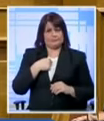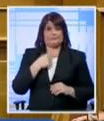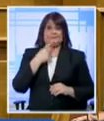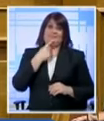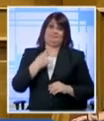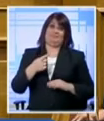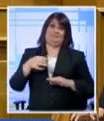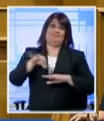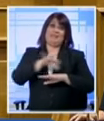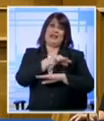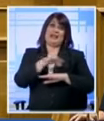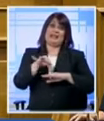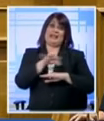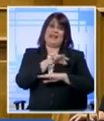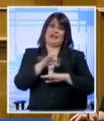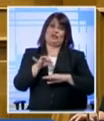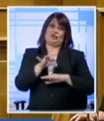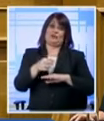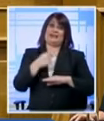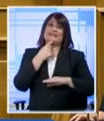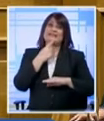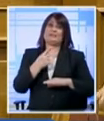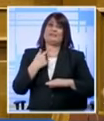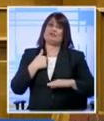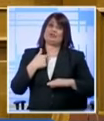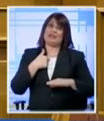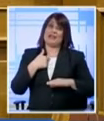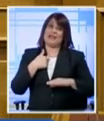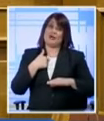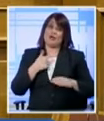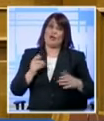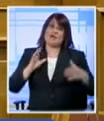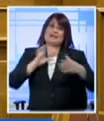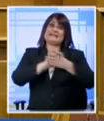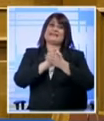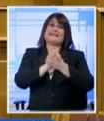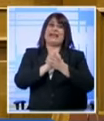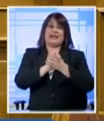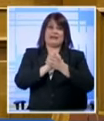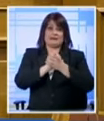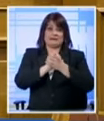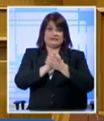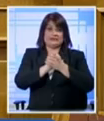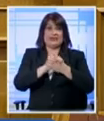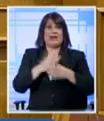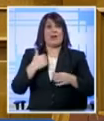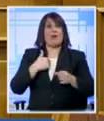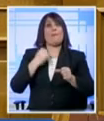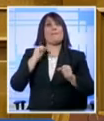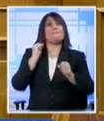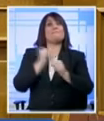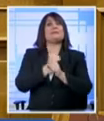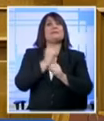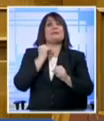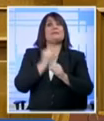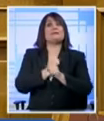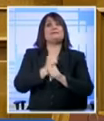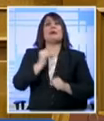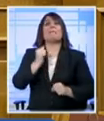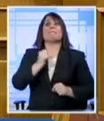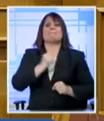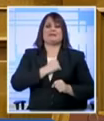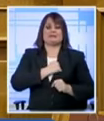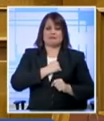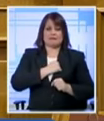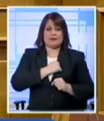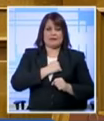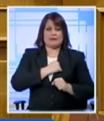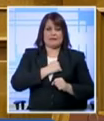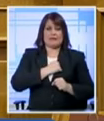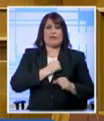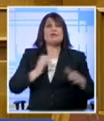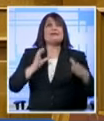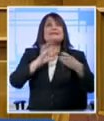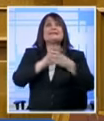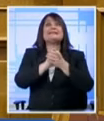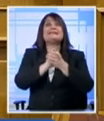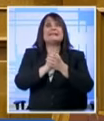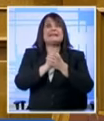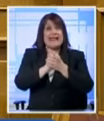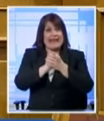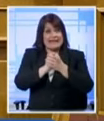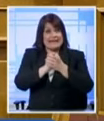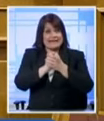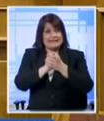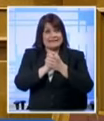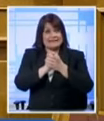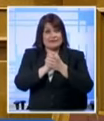με ονομάσατε, της συνένεσης, με πείσμα πιστεύω ότι αν αυτή η συνένεση δεν